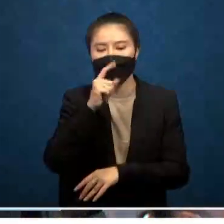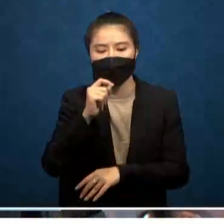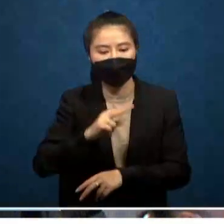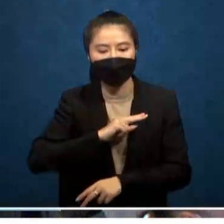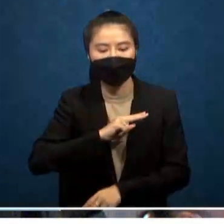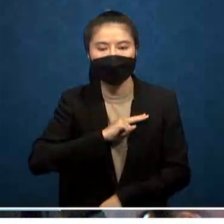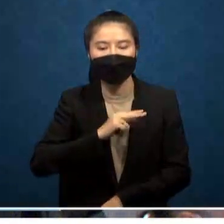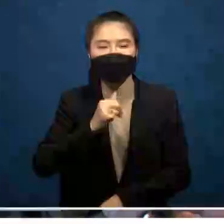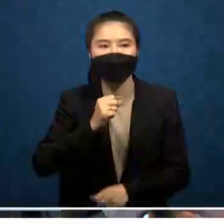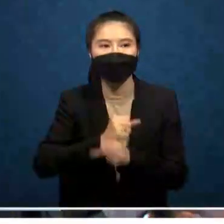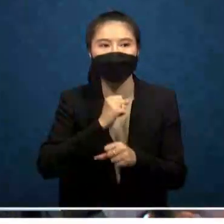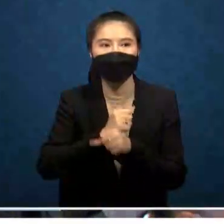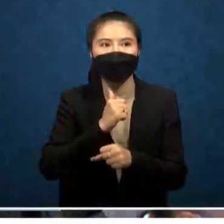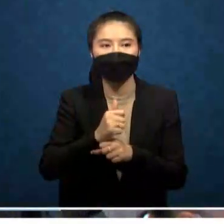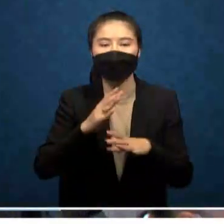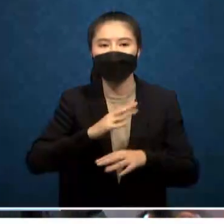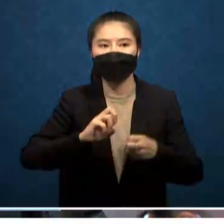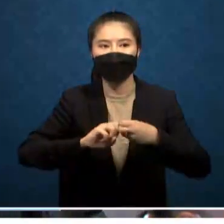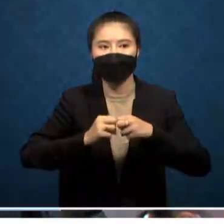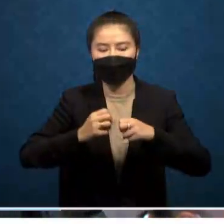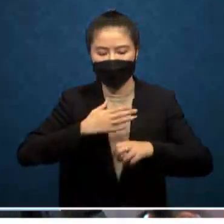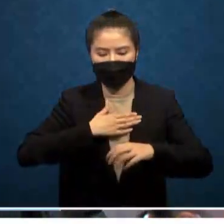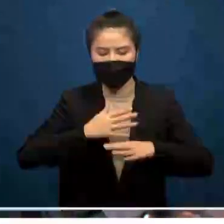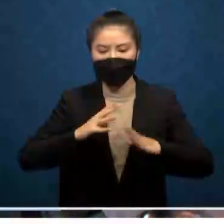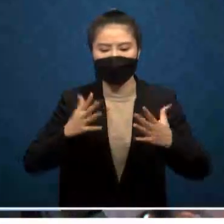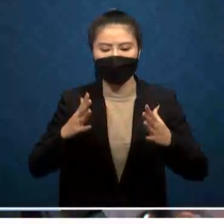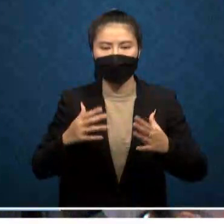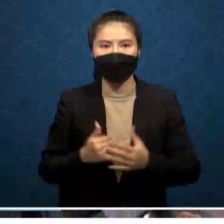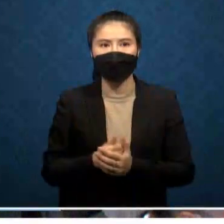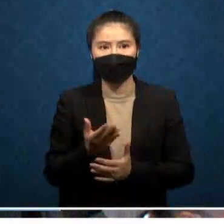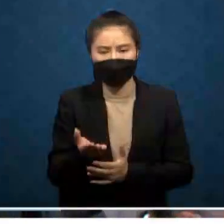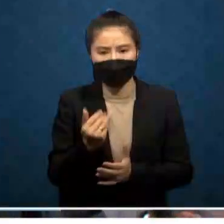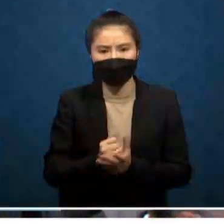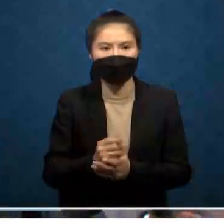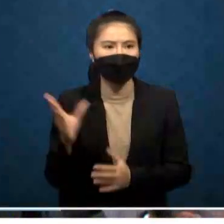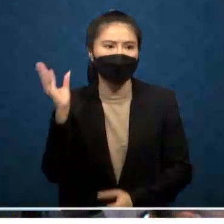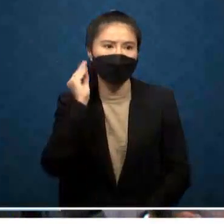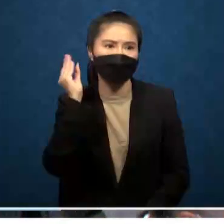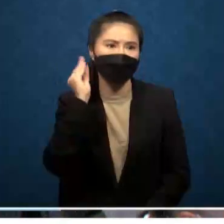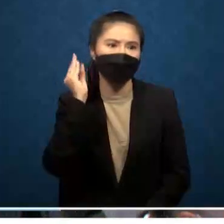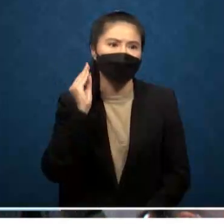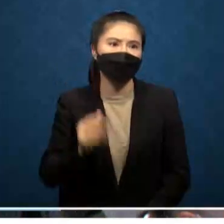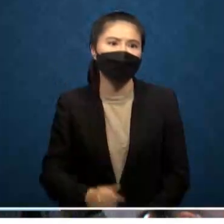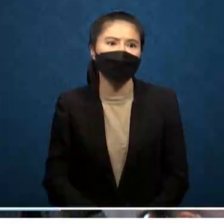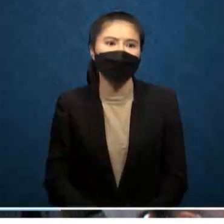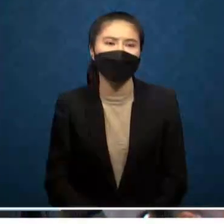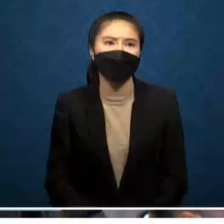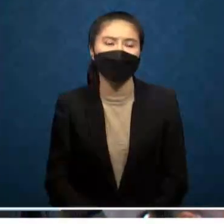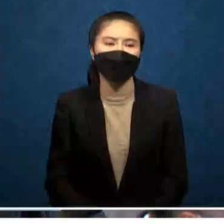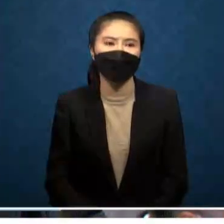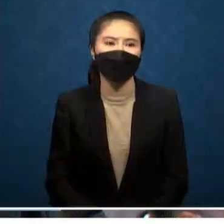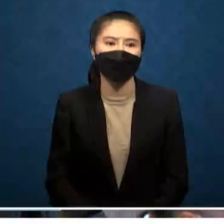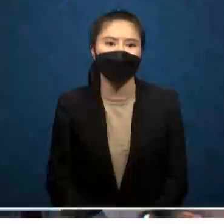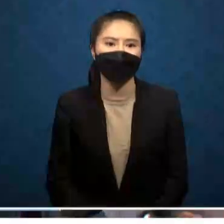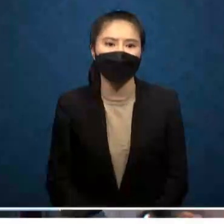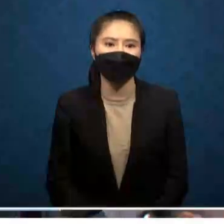อยเมอกี้นี้ผมกไมไดขดข้องอะไรครเมอกี้นี้ท่านฟังตลอดหือเปล่าฟังครักรรมธิกา